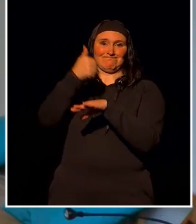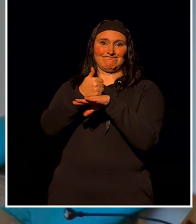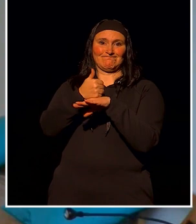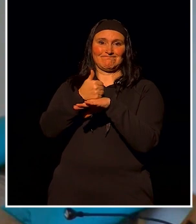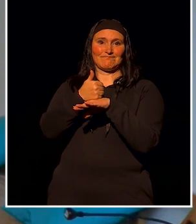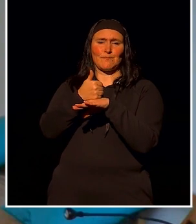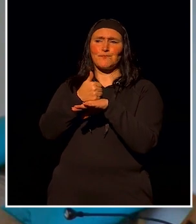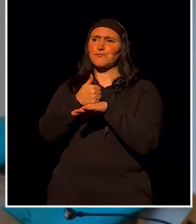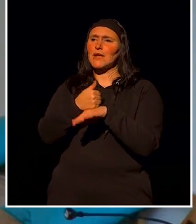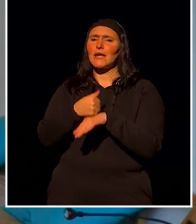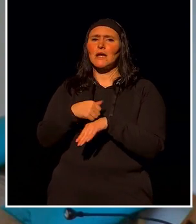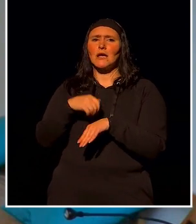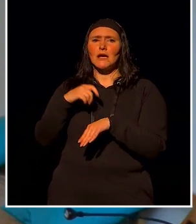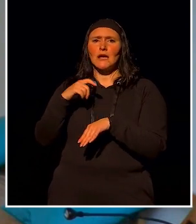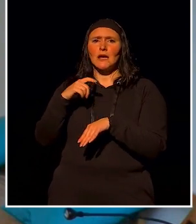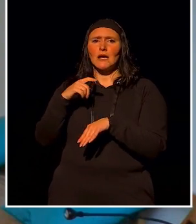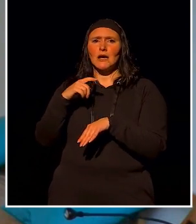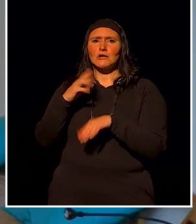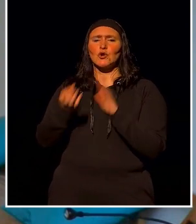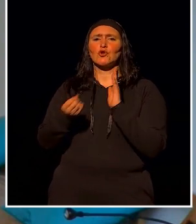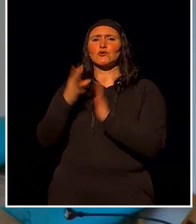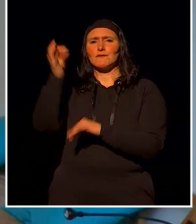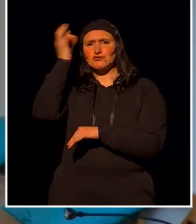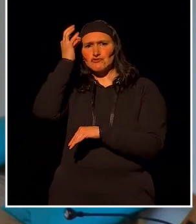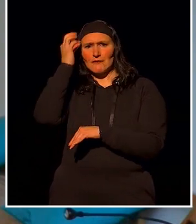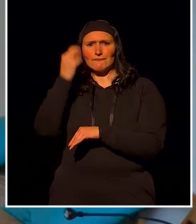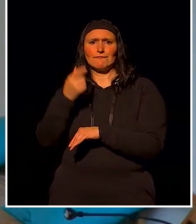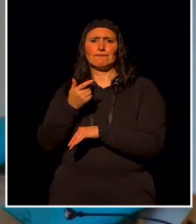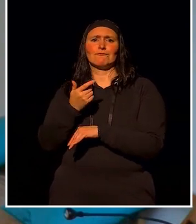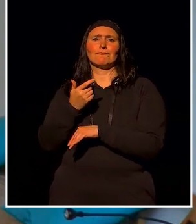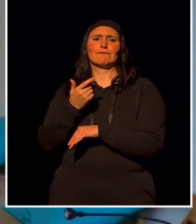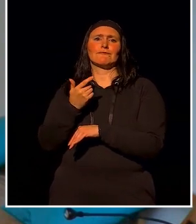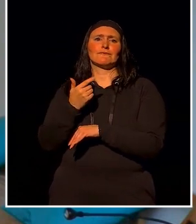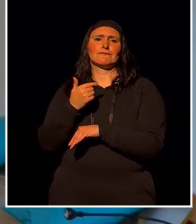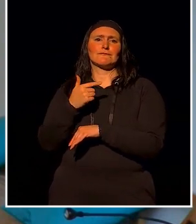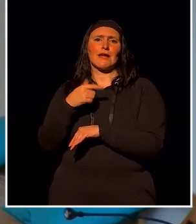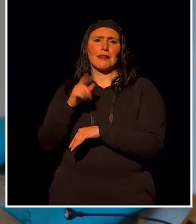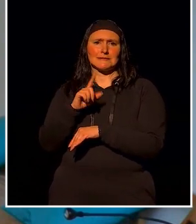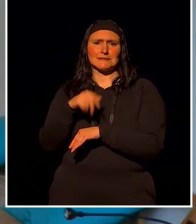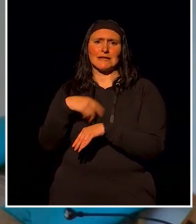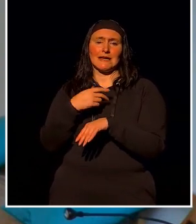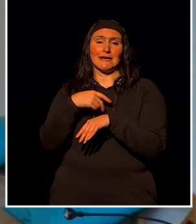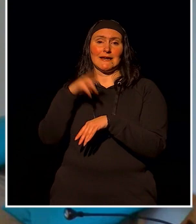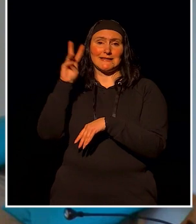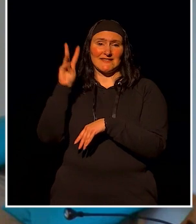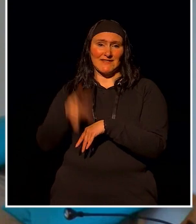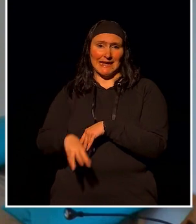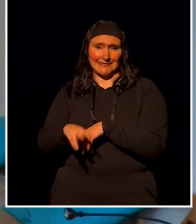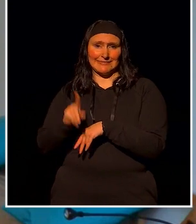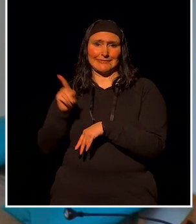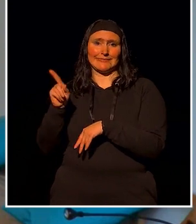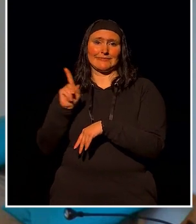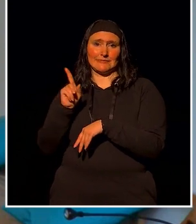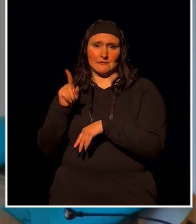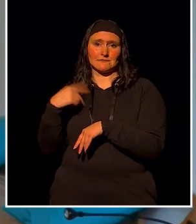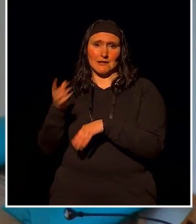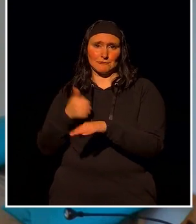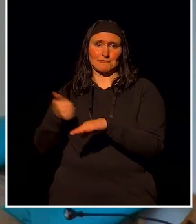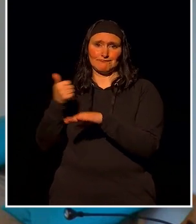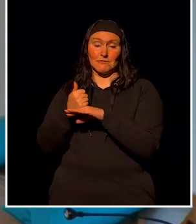Linz, der Kulturuniversität Linz in Wien inne. Er hat 2019, das sollte man doch sagen,